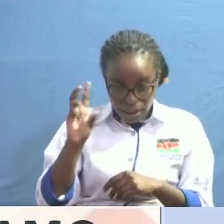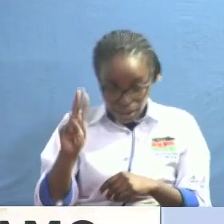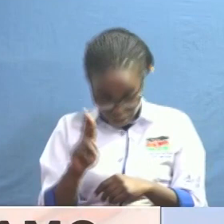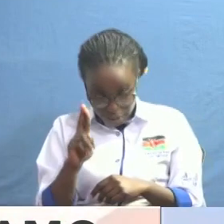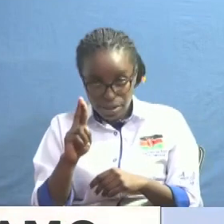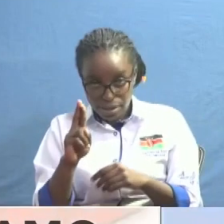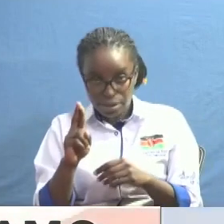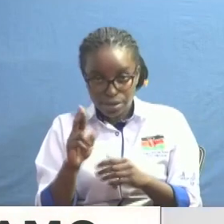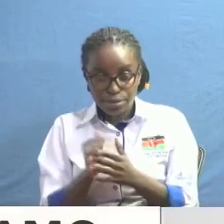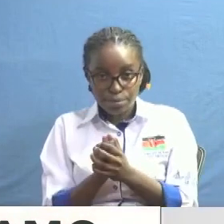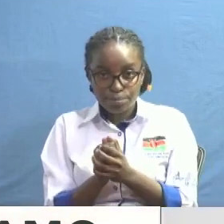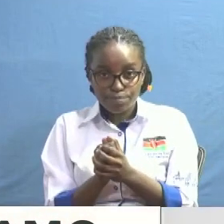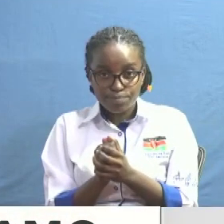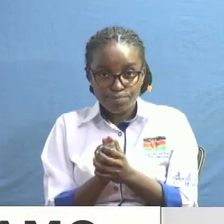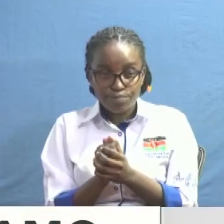madai haya.